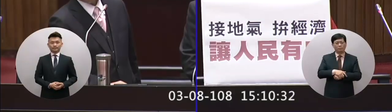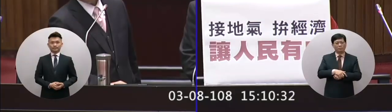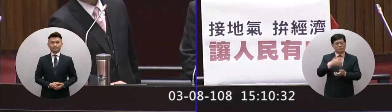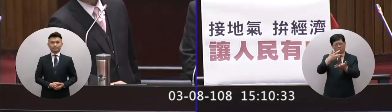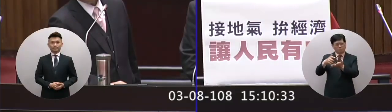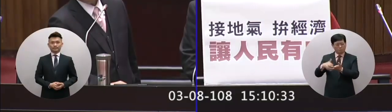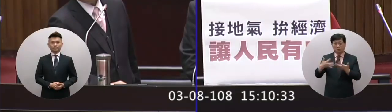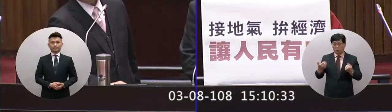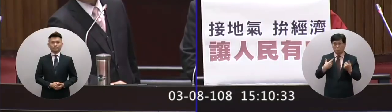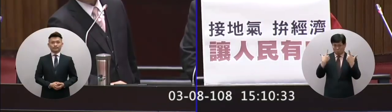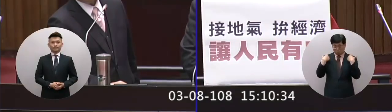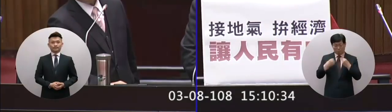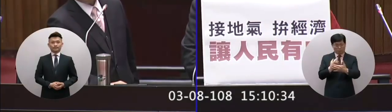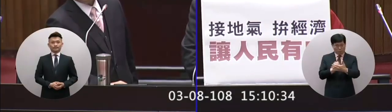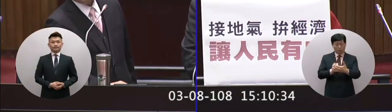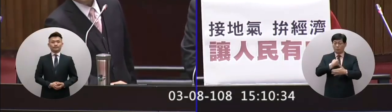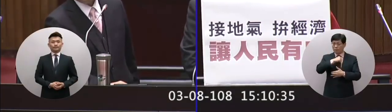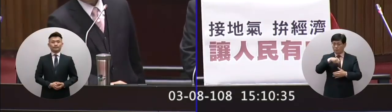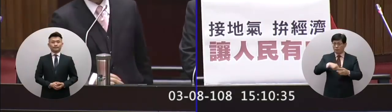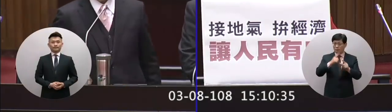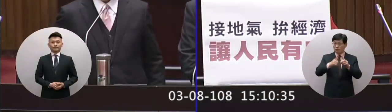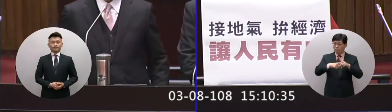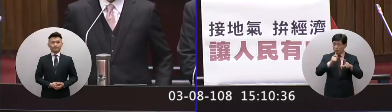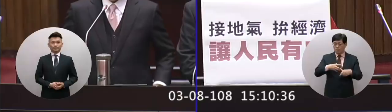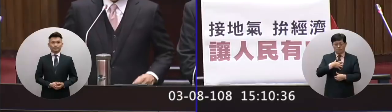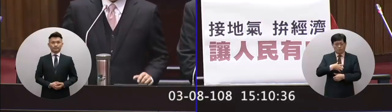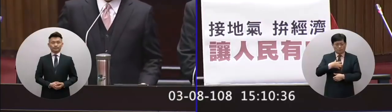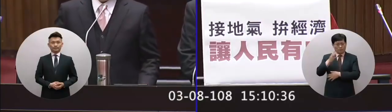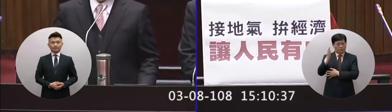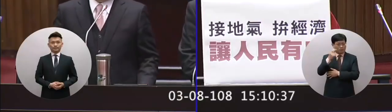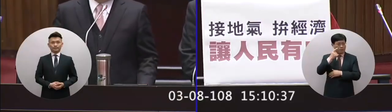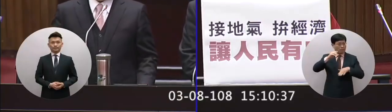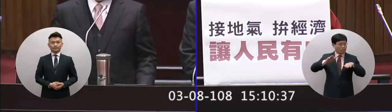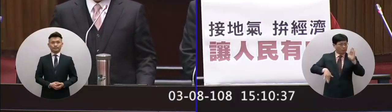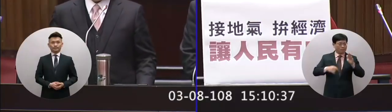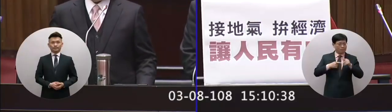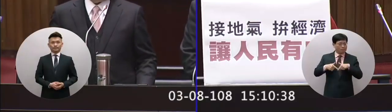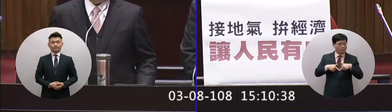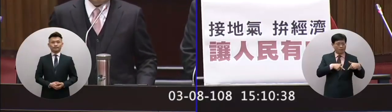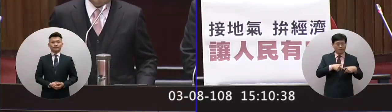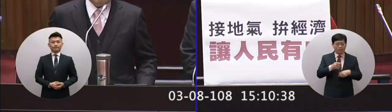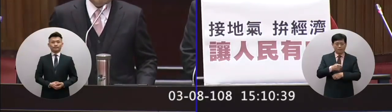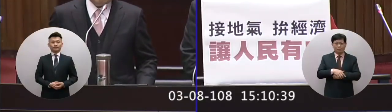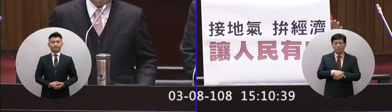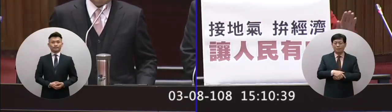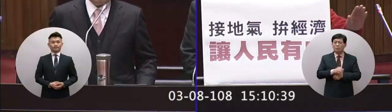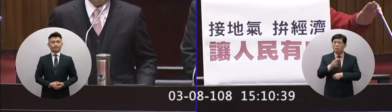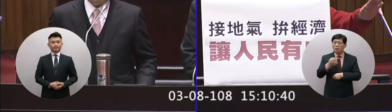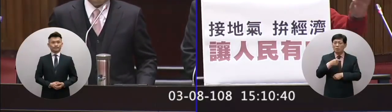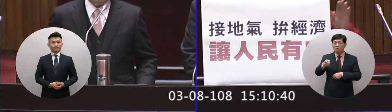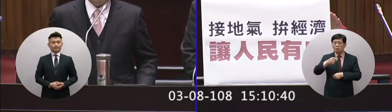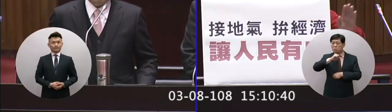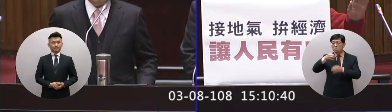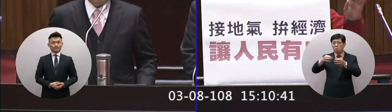真侪跟留台湾的中小企业啊，你怨叹政府无公平啊，偏心嘛、啊，哦，是啊，那